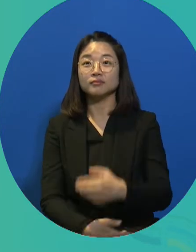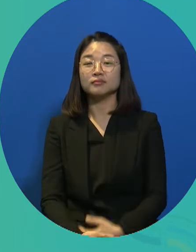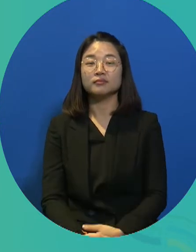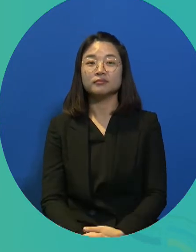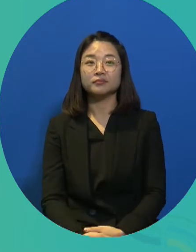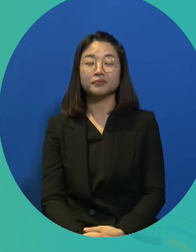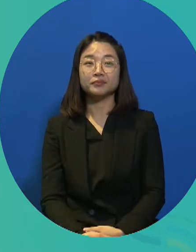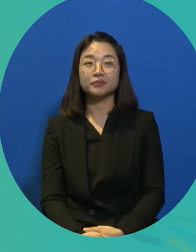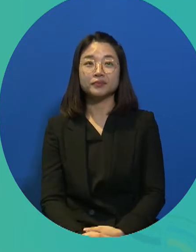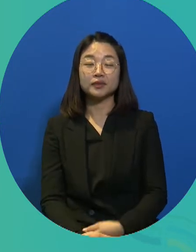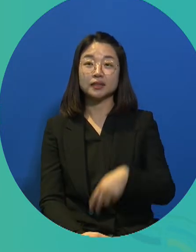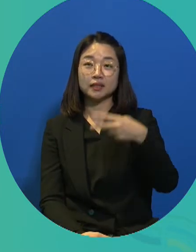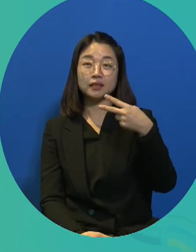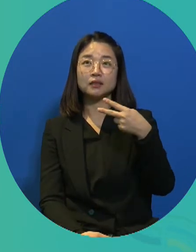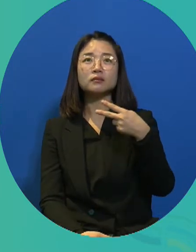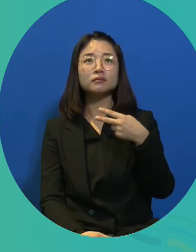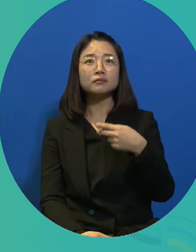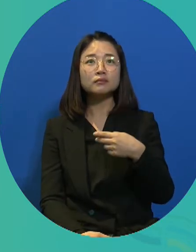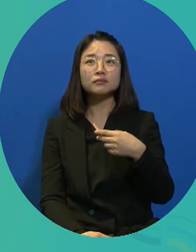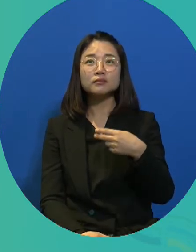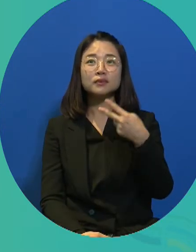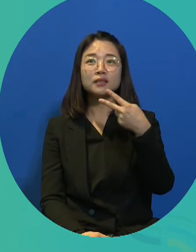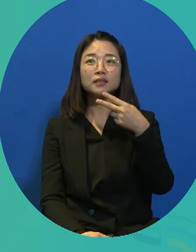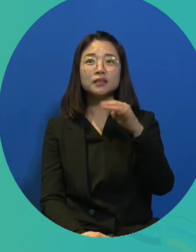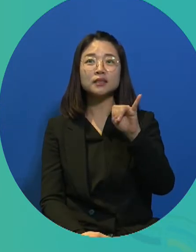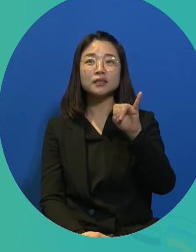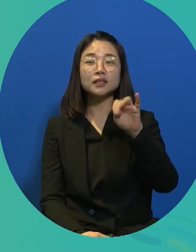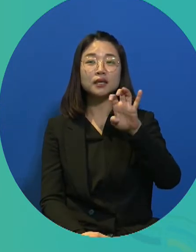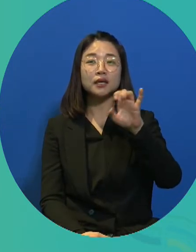저희가 디팩 차원에서